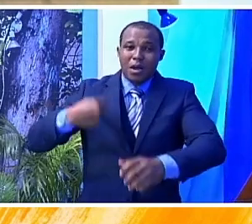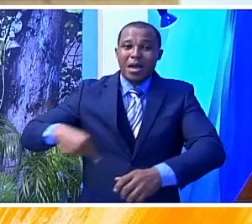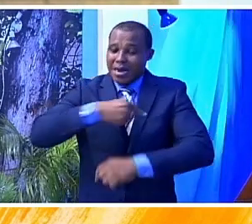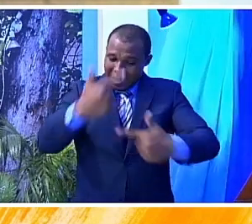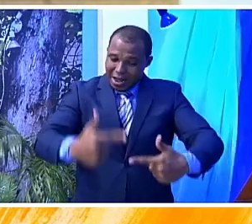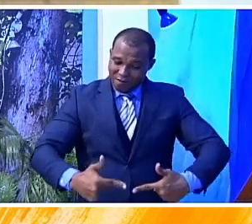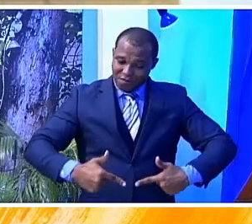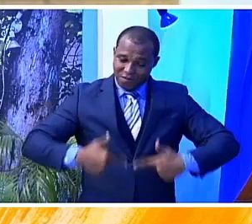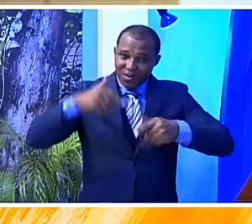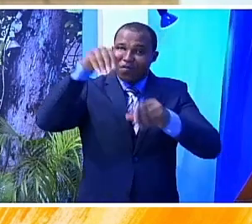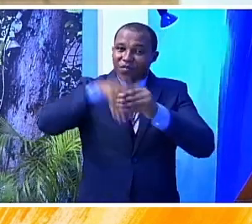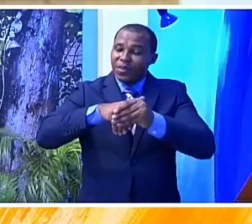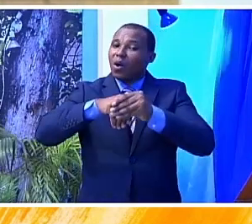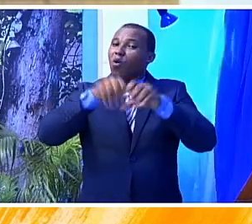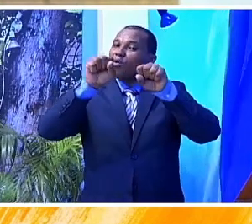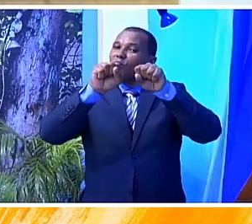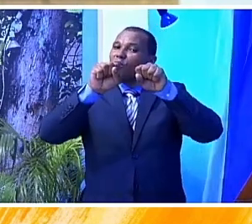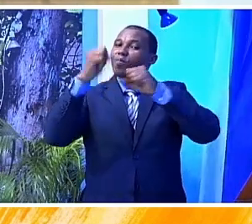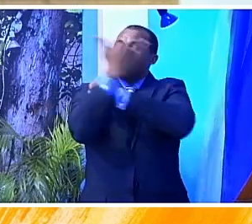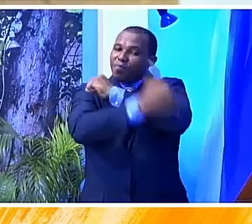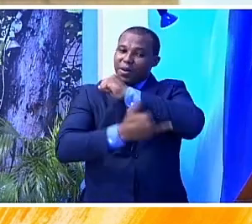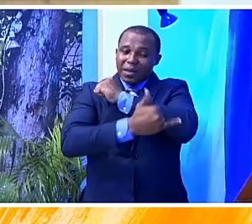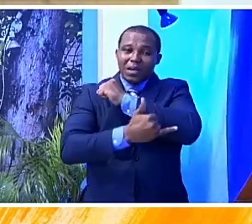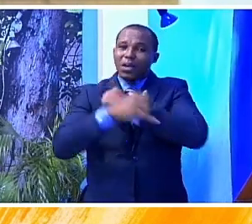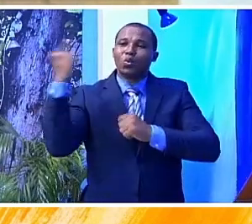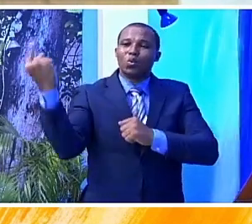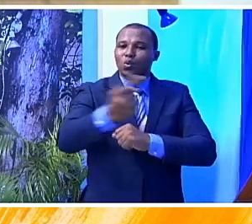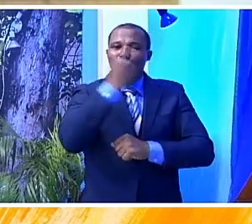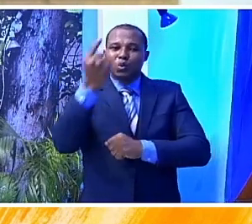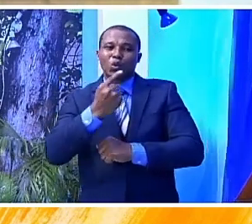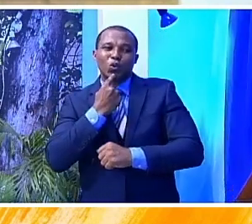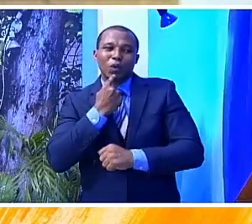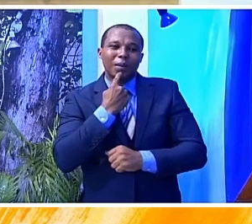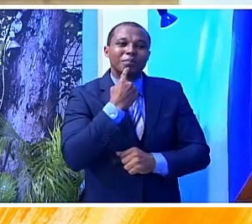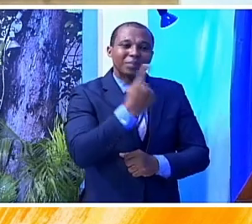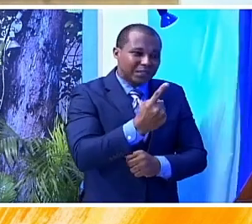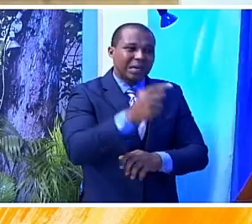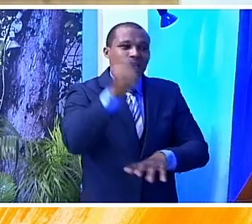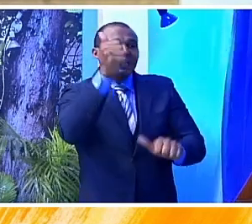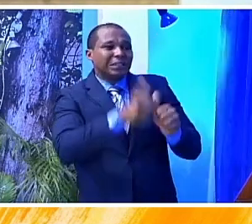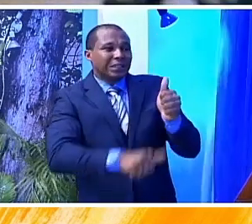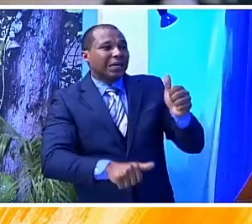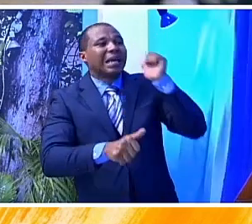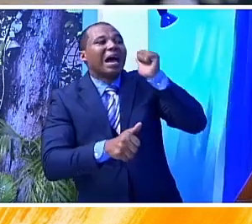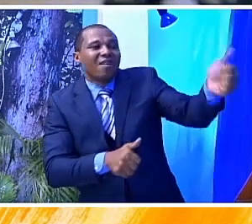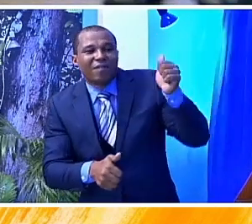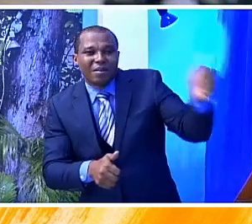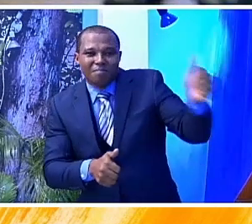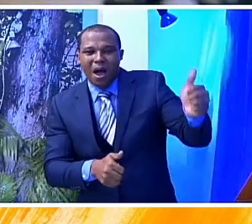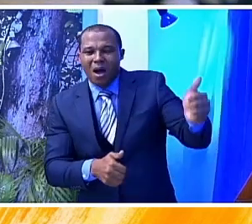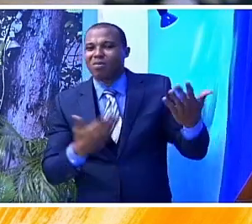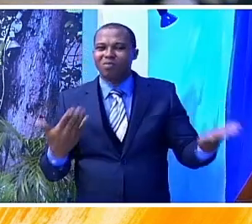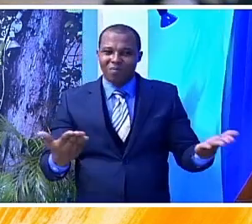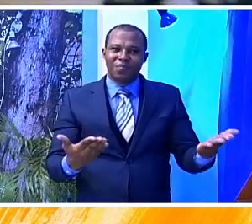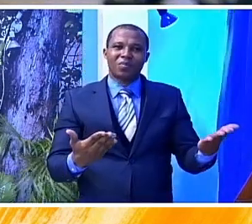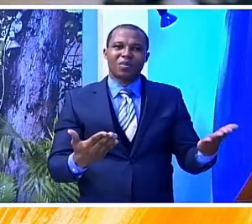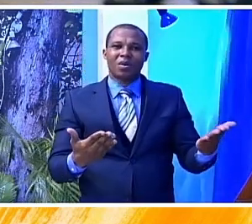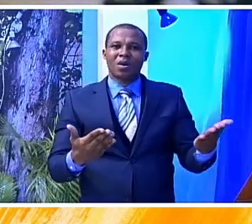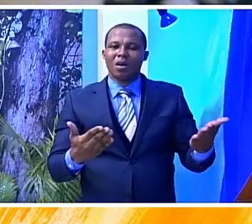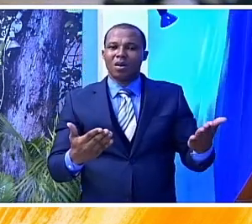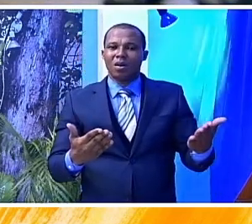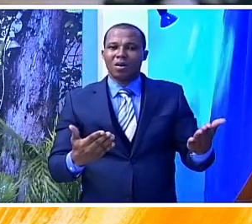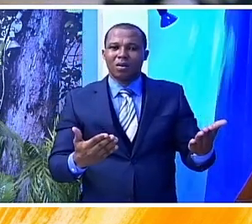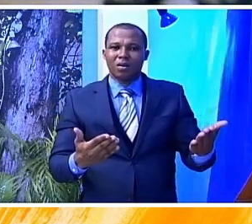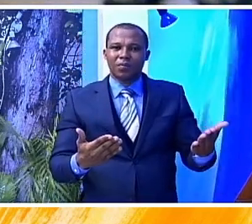abdi. Chaque coucou, le répouge. On paye quand ça côté le braler. On gagne braler. Parce que yo pas fait société